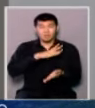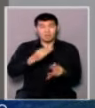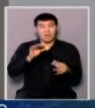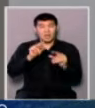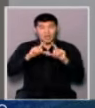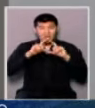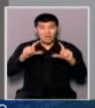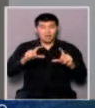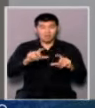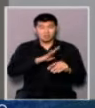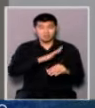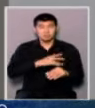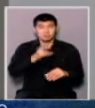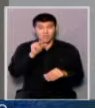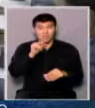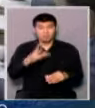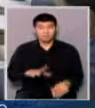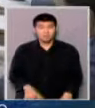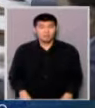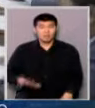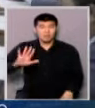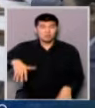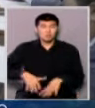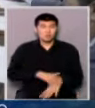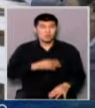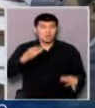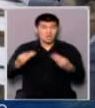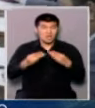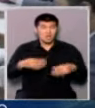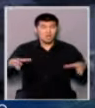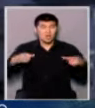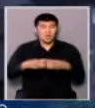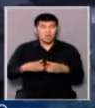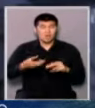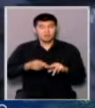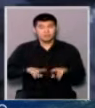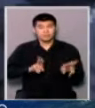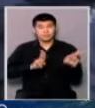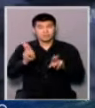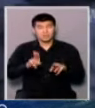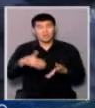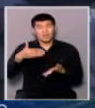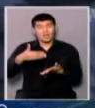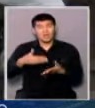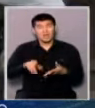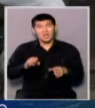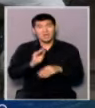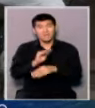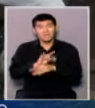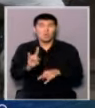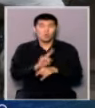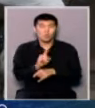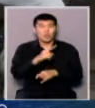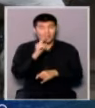мне пришлось говорить немного погромче. После долгих обсуждений члены Совета по этике опровергли обвинение в адрес